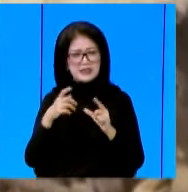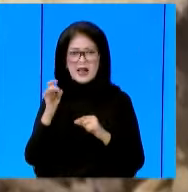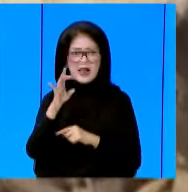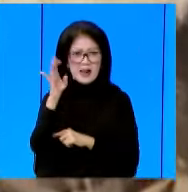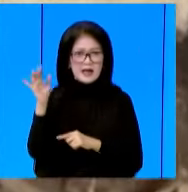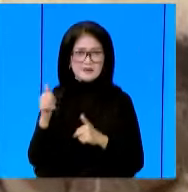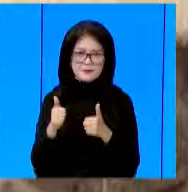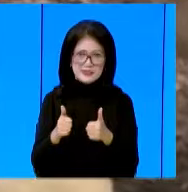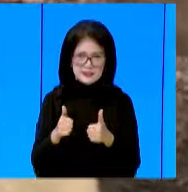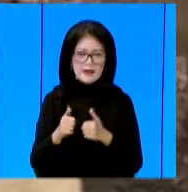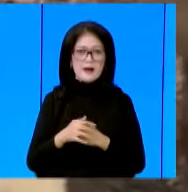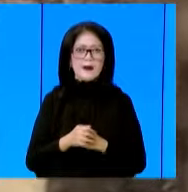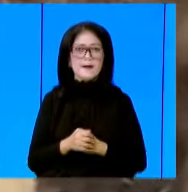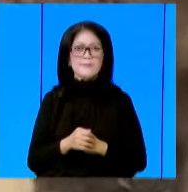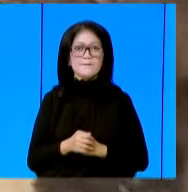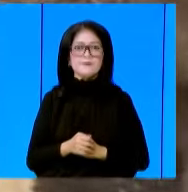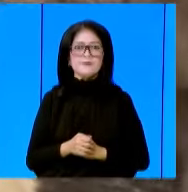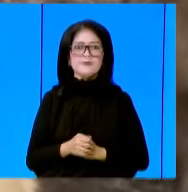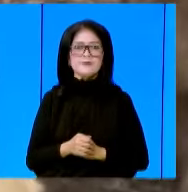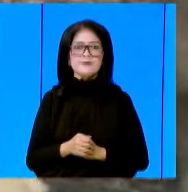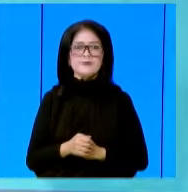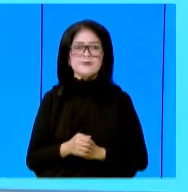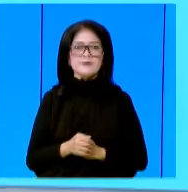Tim Liputan iNews melaporkan.